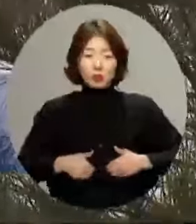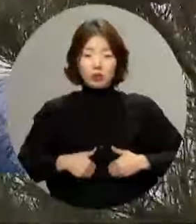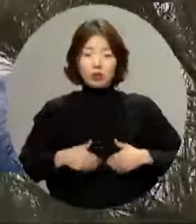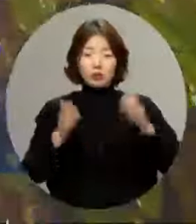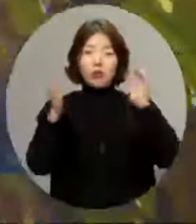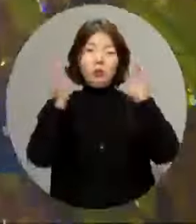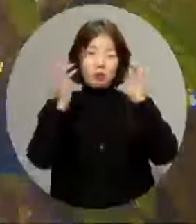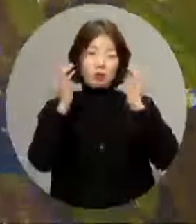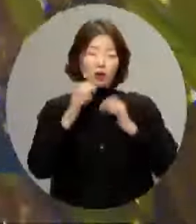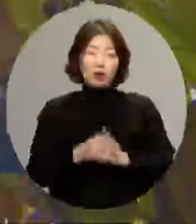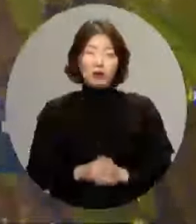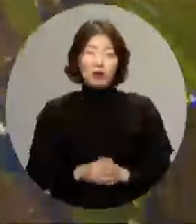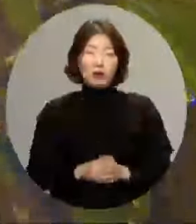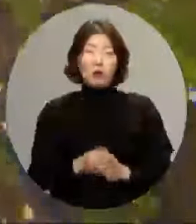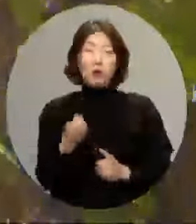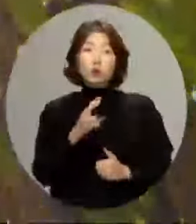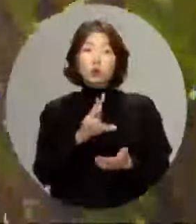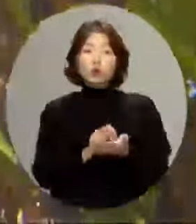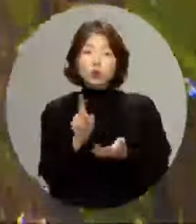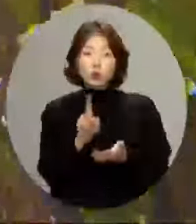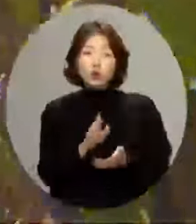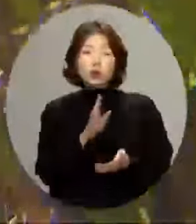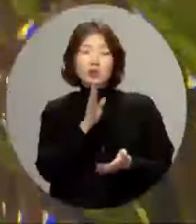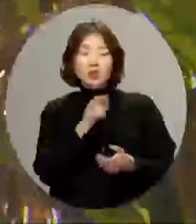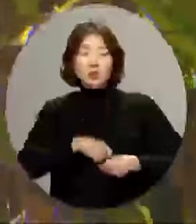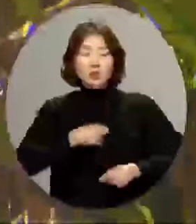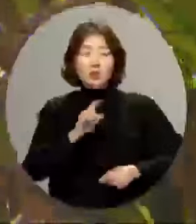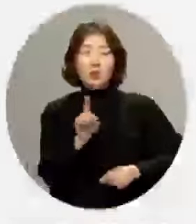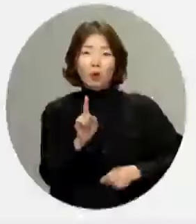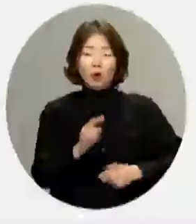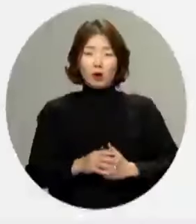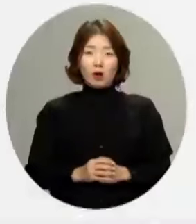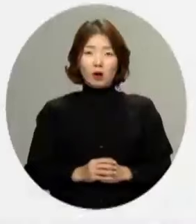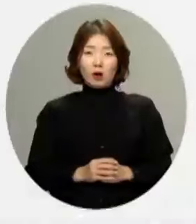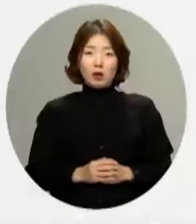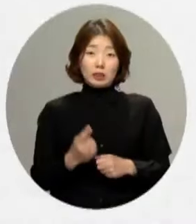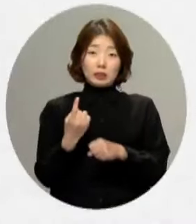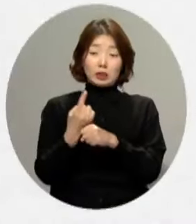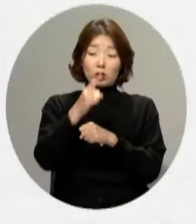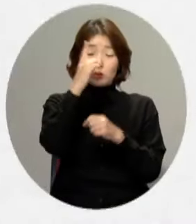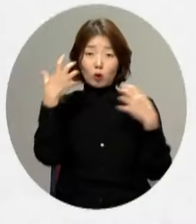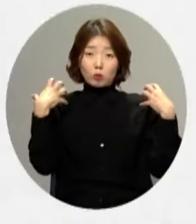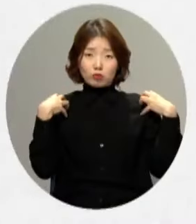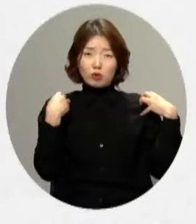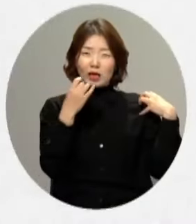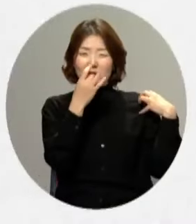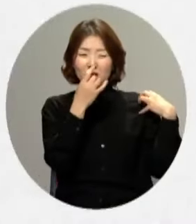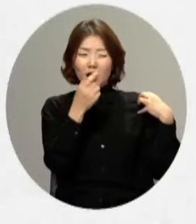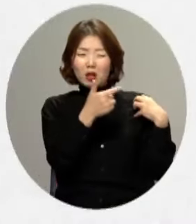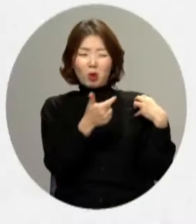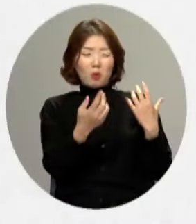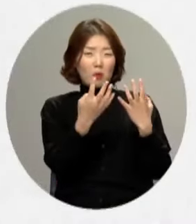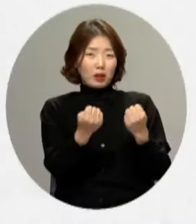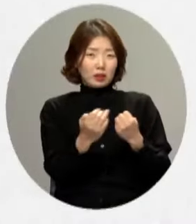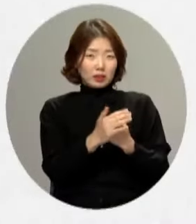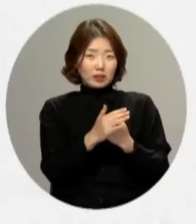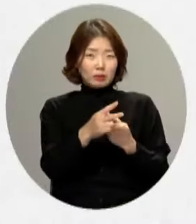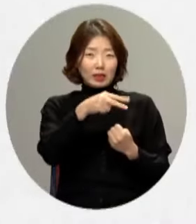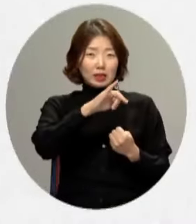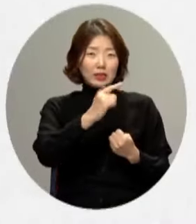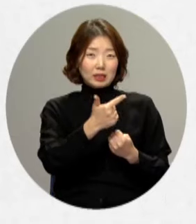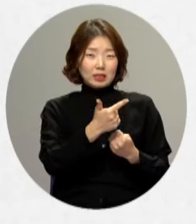판단을 했고요. 사태는 또 다른 진실 공방으로 번지고 있습니다. 지난해 정부가 쌀알이 너무 많이 나온다며